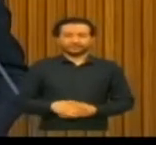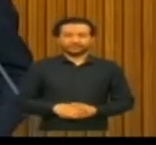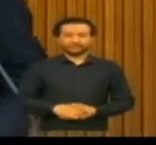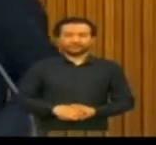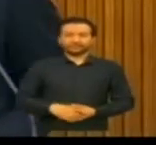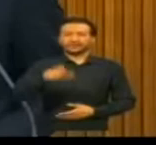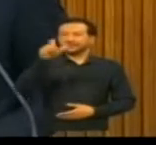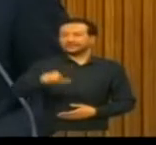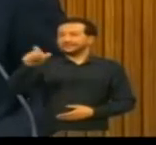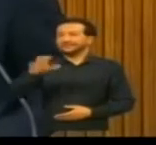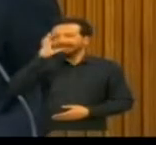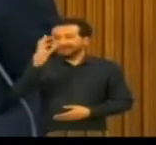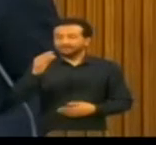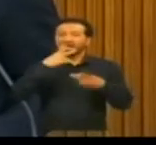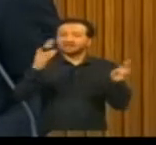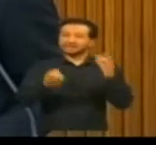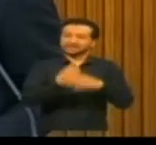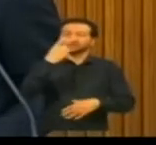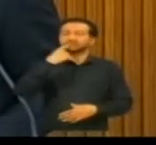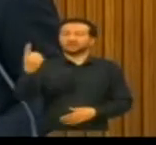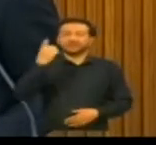Faili meçhulleri aydınlatın diyorlar.